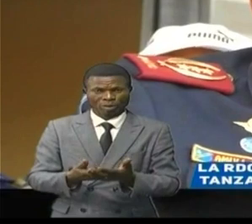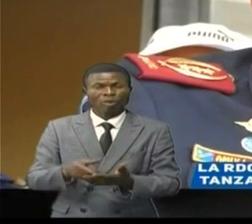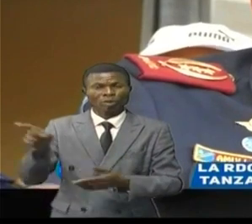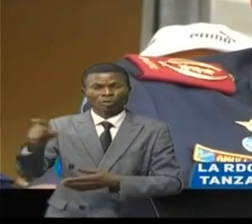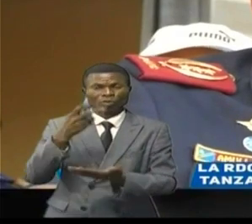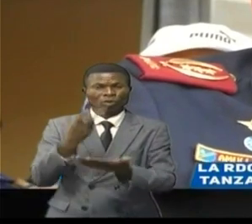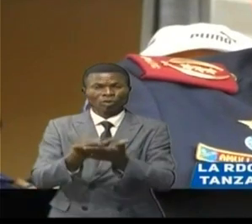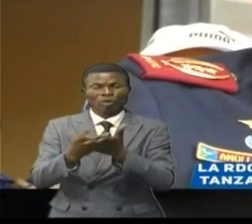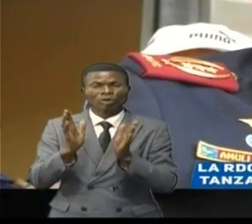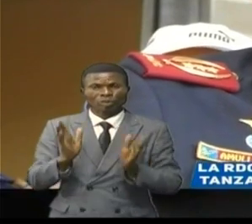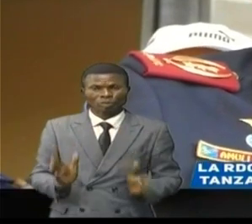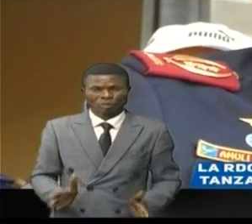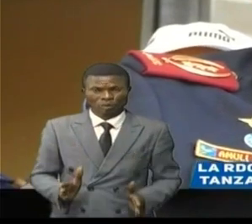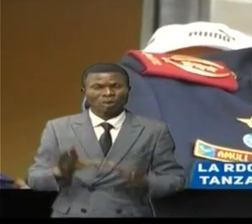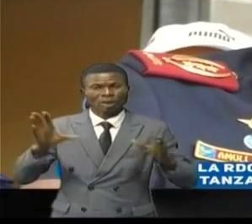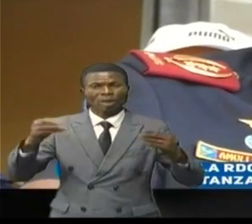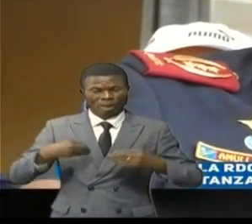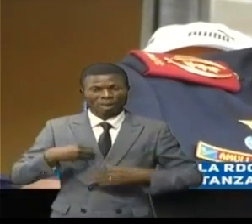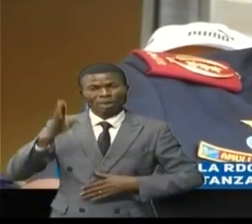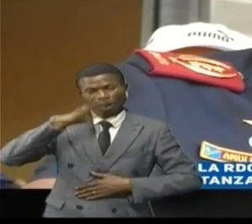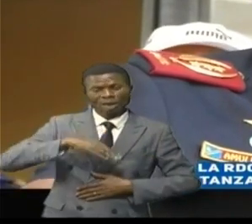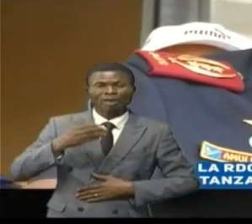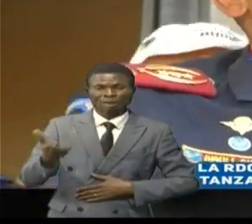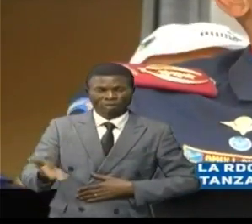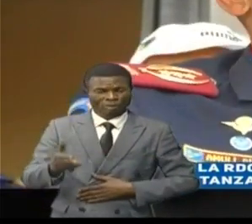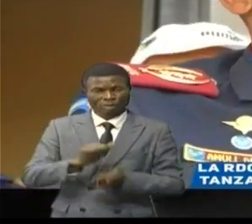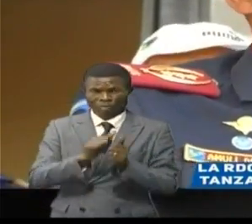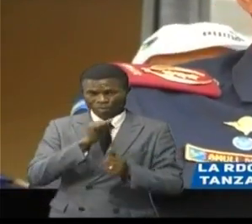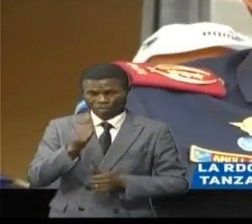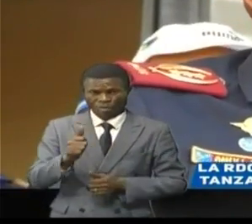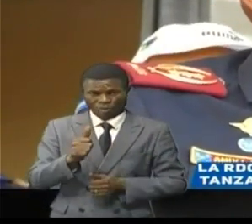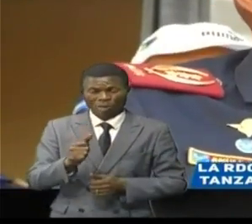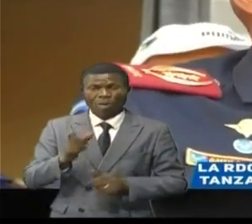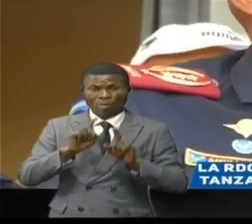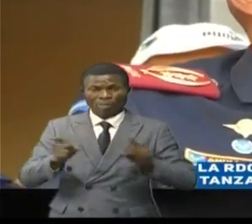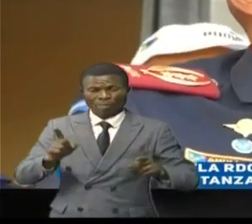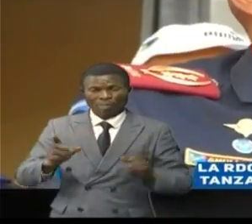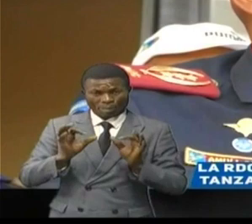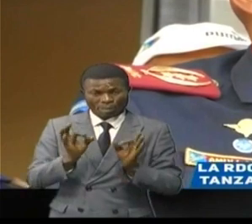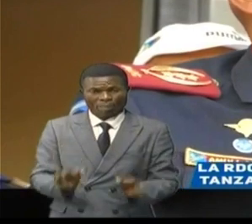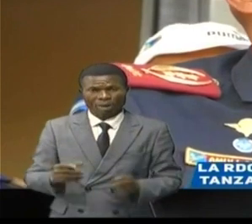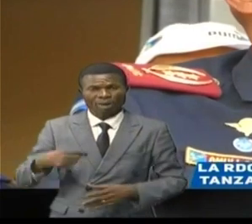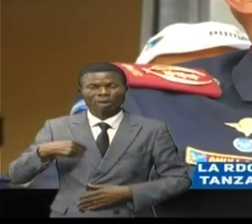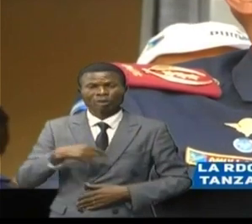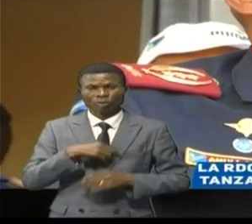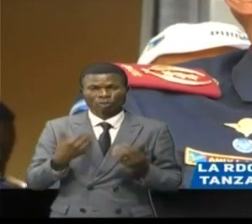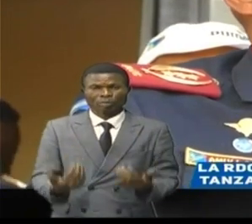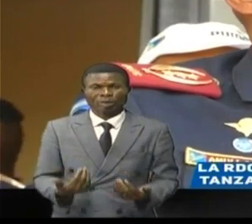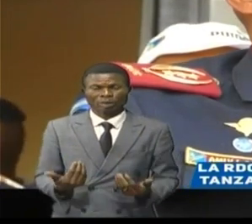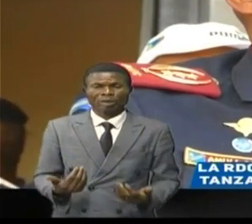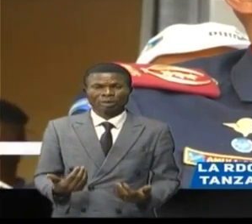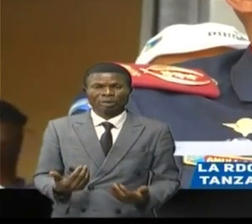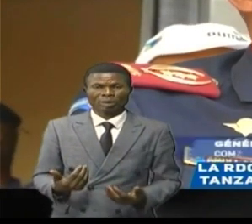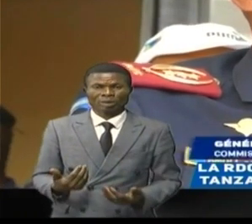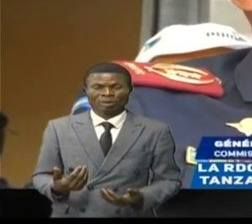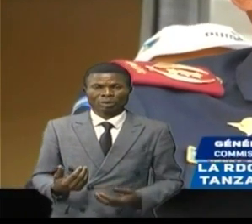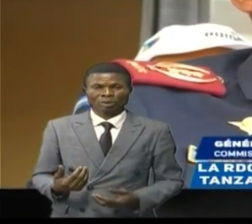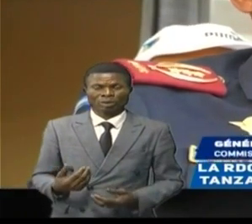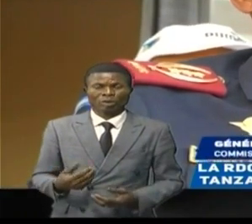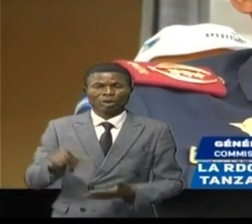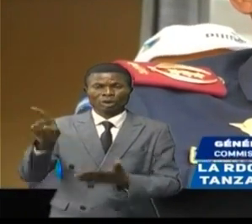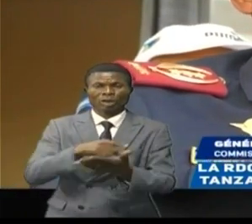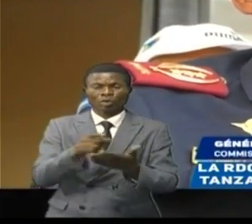sportifs, acceptons ça sportivement, n'est-ce pas? Quitte à nous, maintenant, de